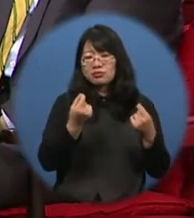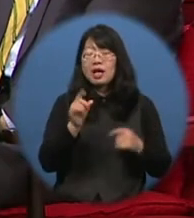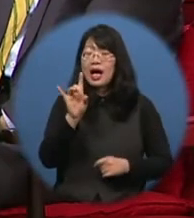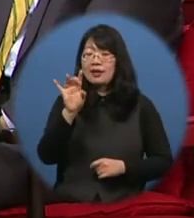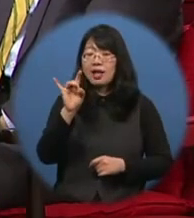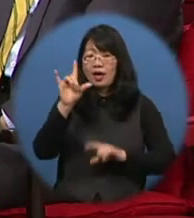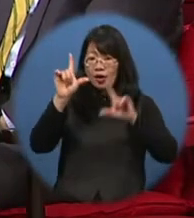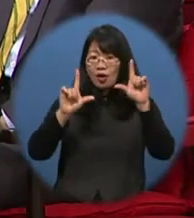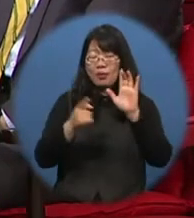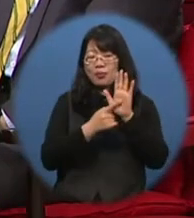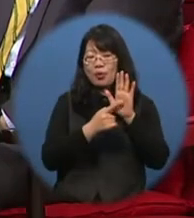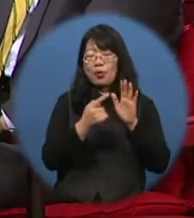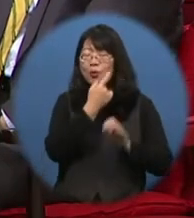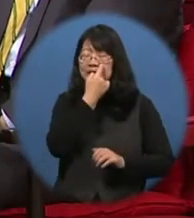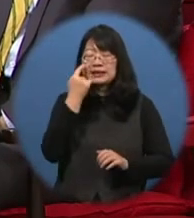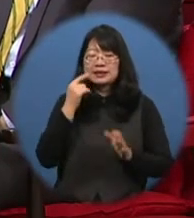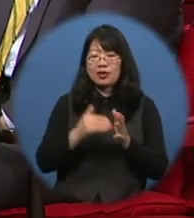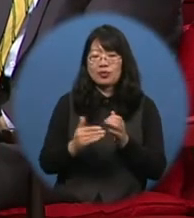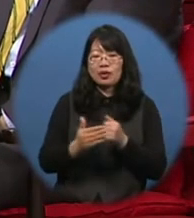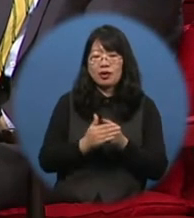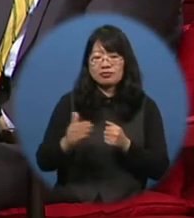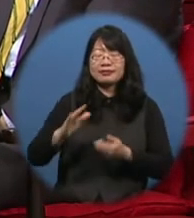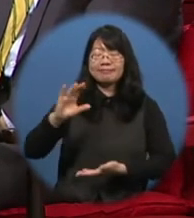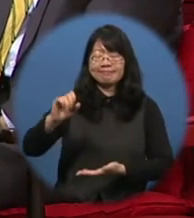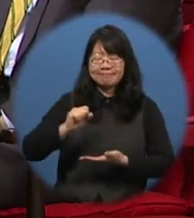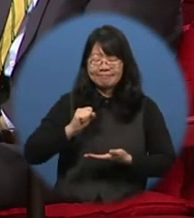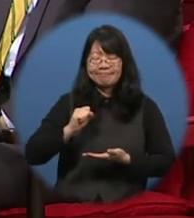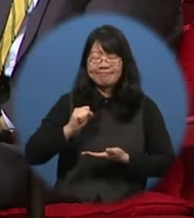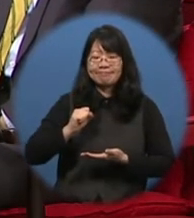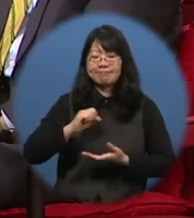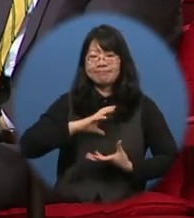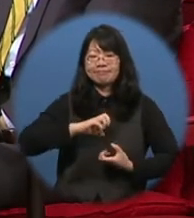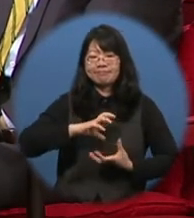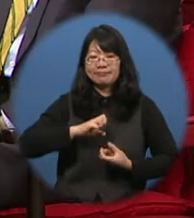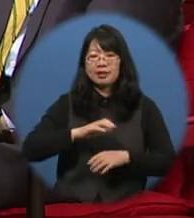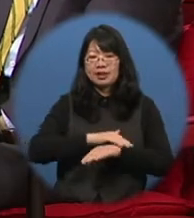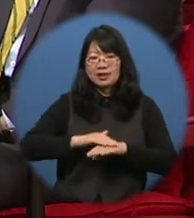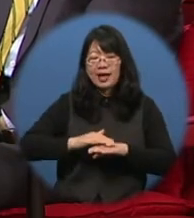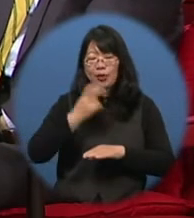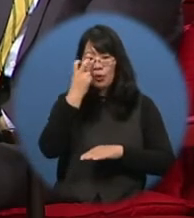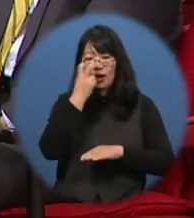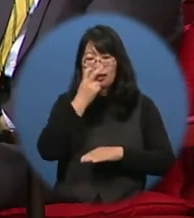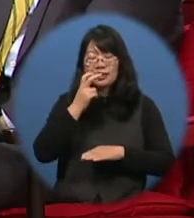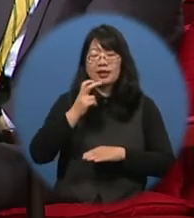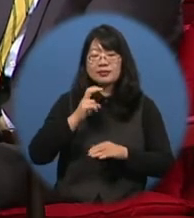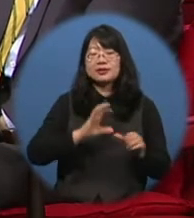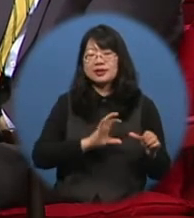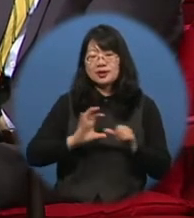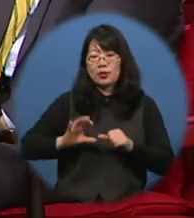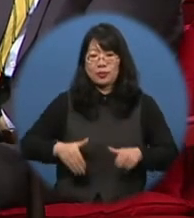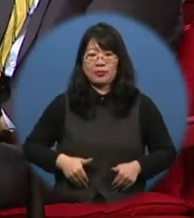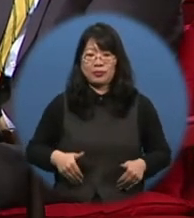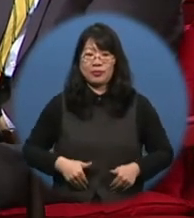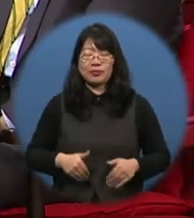하나의 현상이니까요. 우리가 받아들이면서 네. 잘 관리해 나가고 이용을 해야 되겠죠.